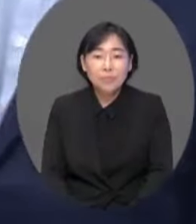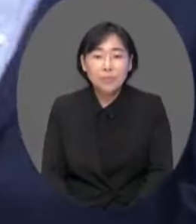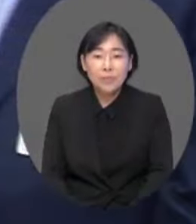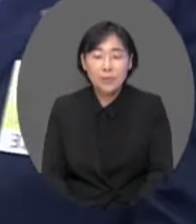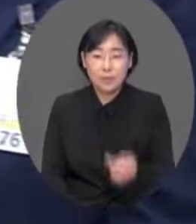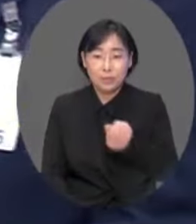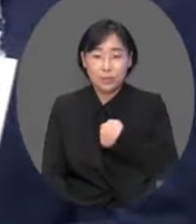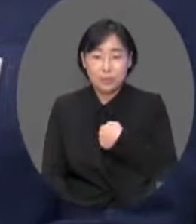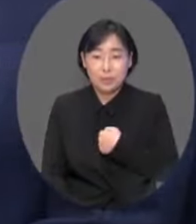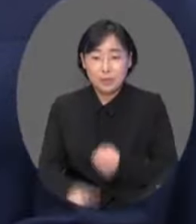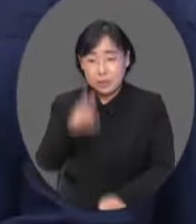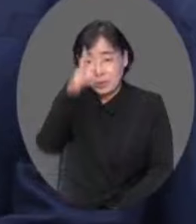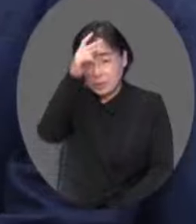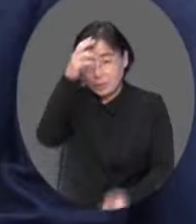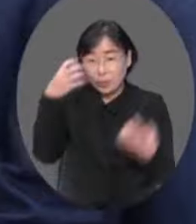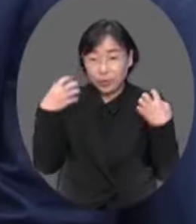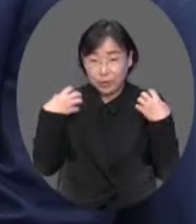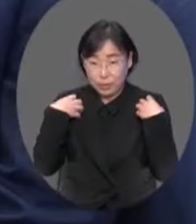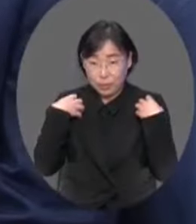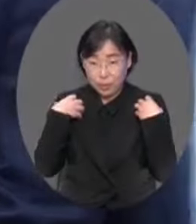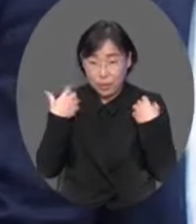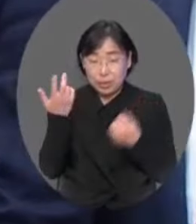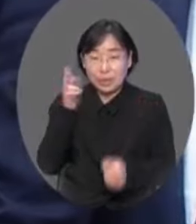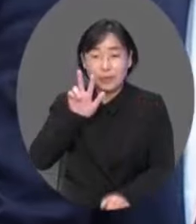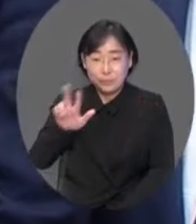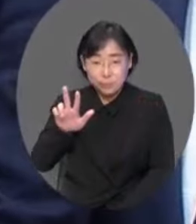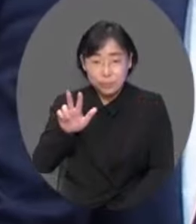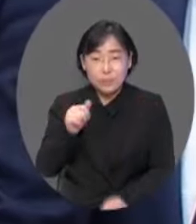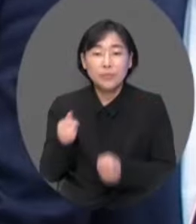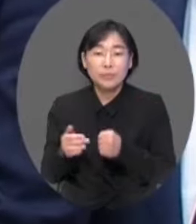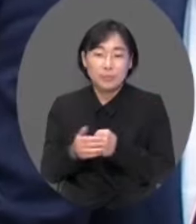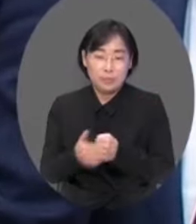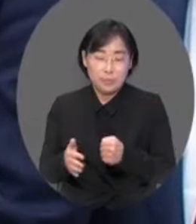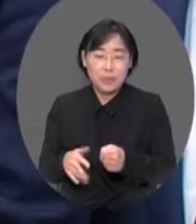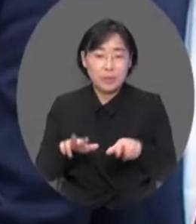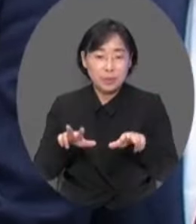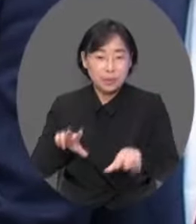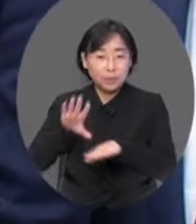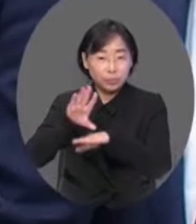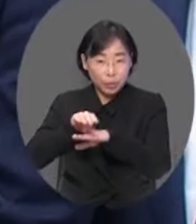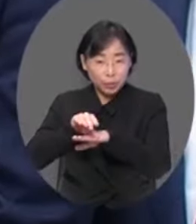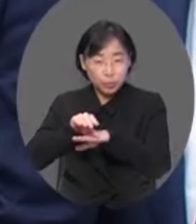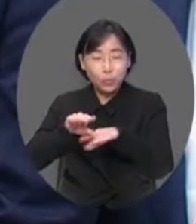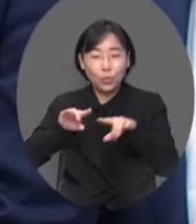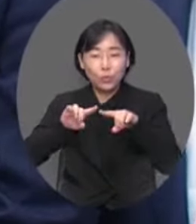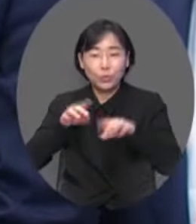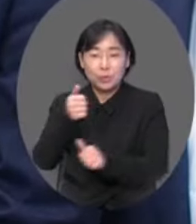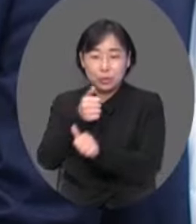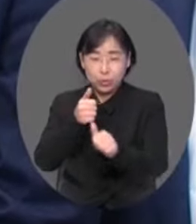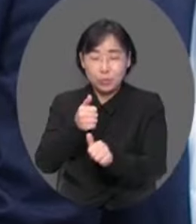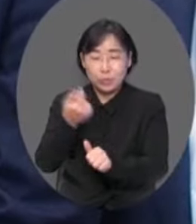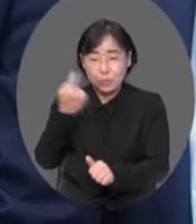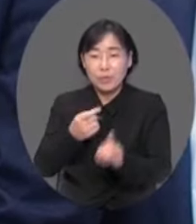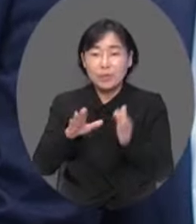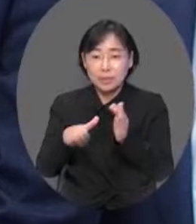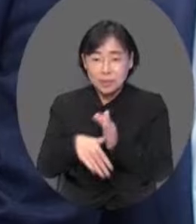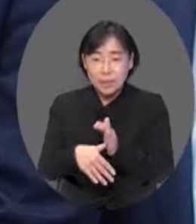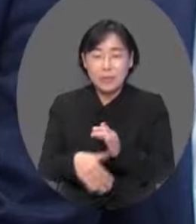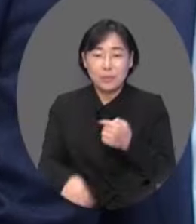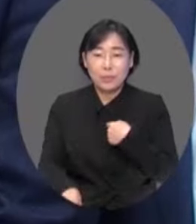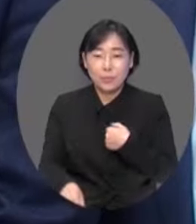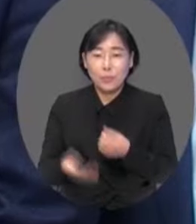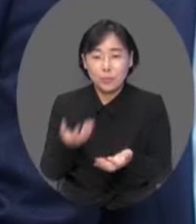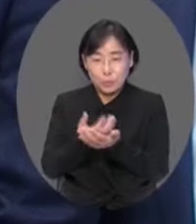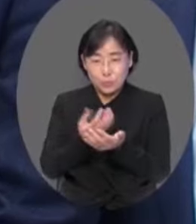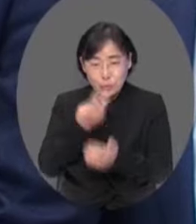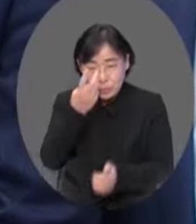저는 지금 경찰청으로 복귀해 있는 상태여서 전에 저희 파견 때 방통위 파견 때는 저희 그 감사 담당관이나 저희 팀장